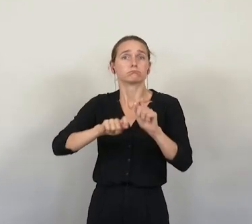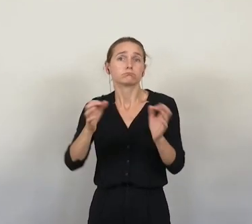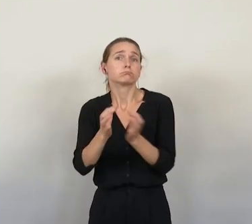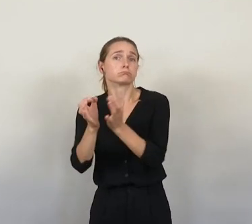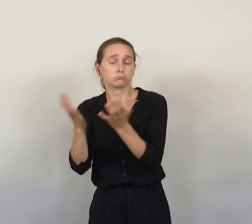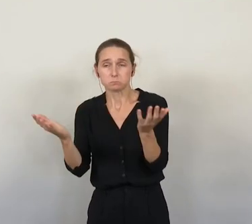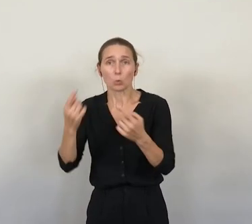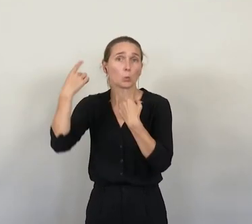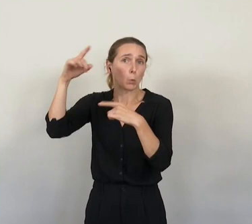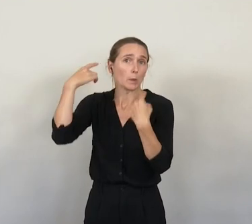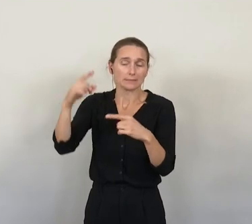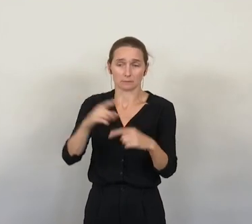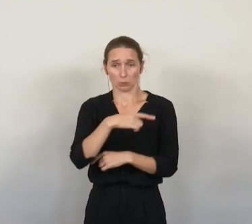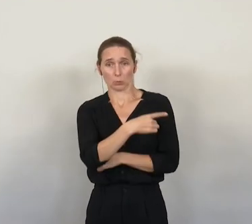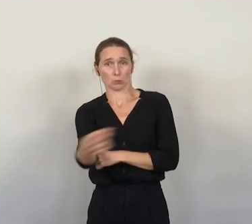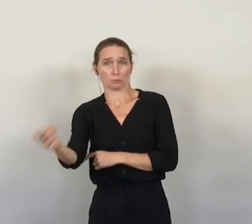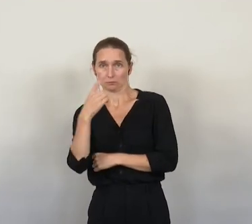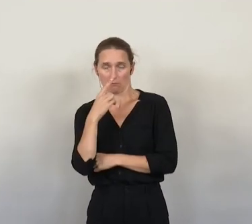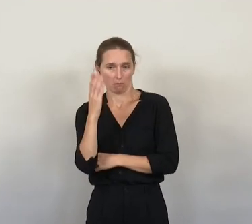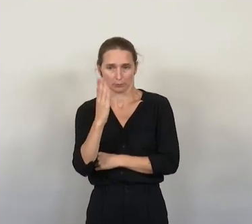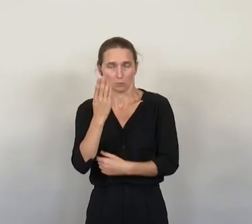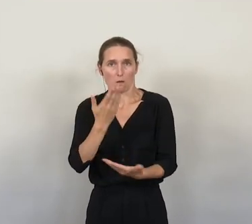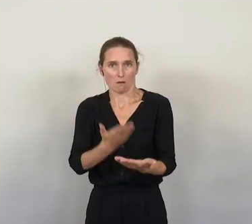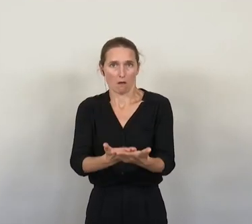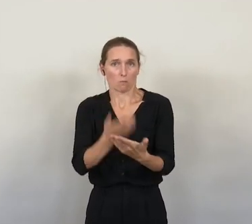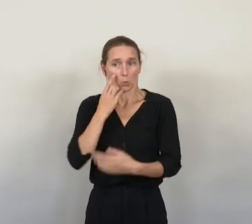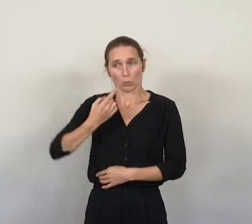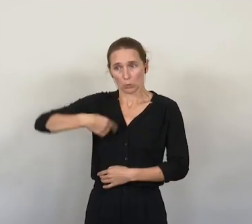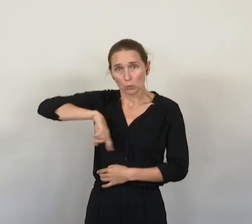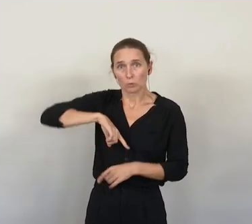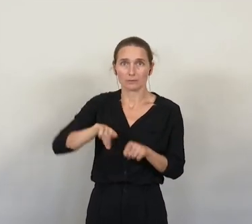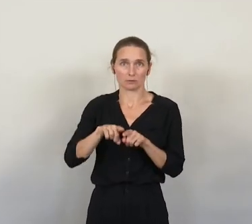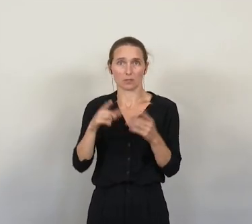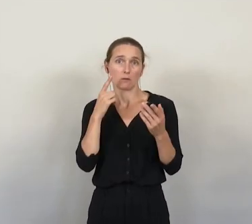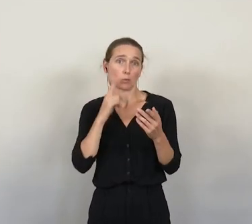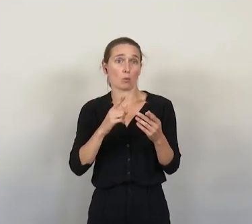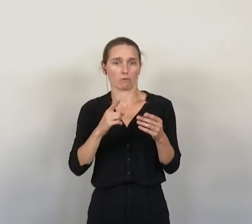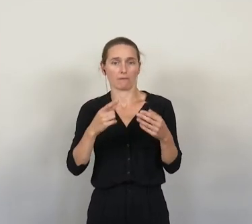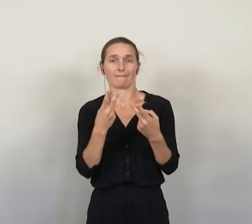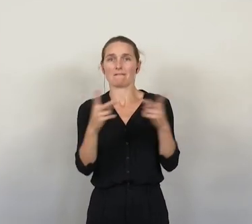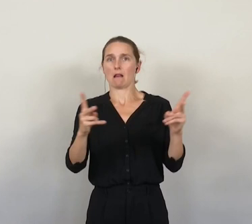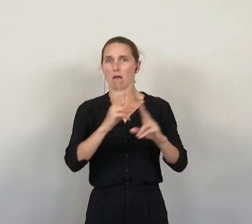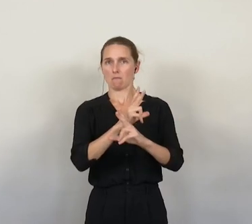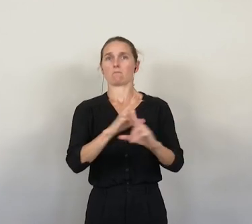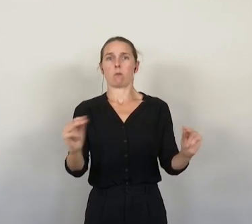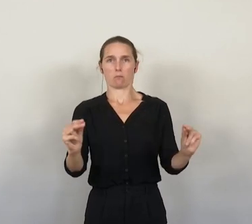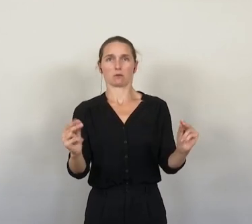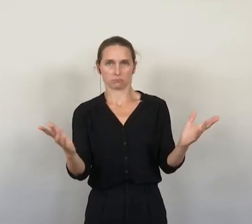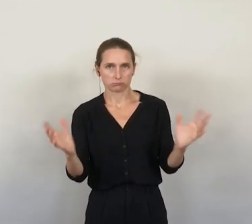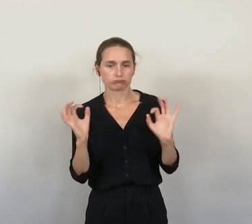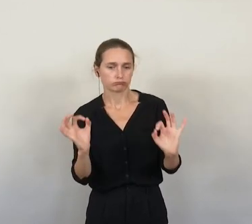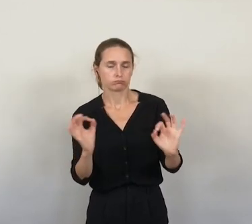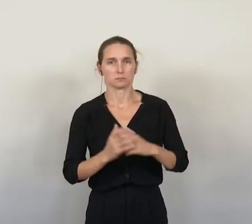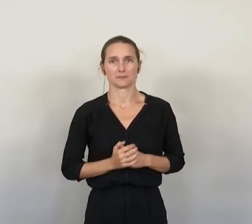c'est important non seulement pour nous et l'usage mais également pour la propreté et la salubrité de la ville